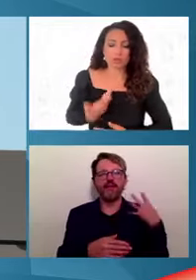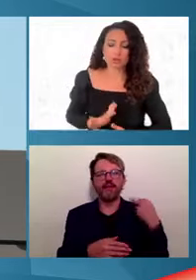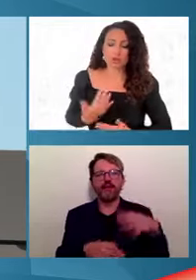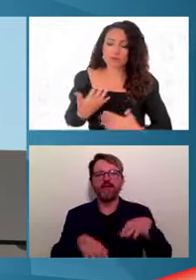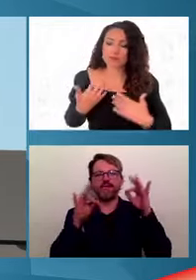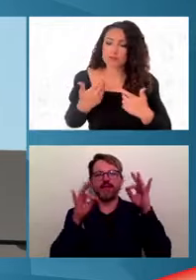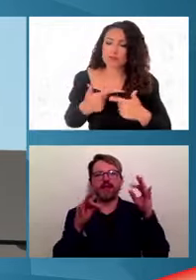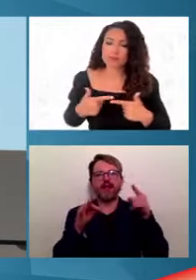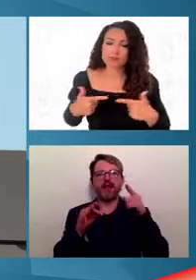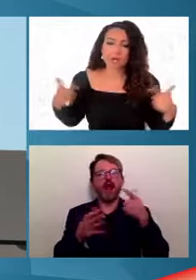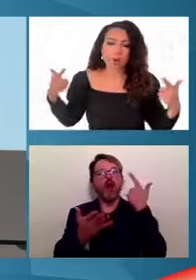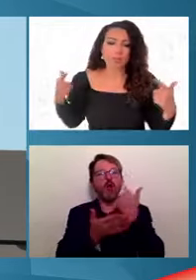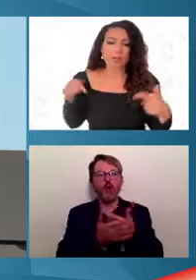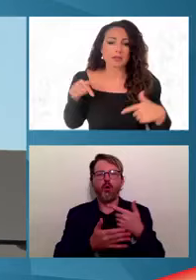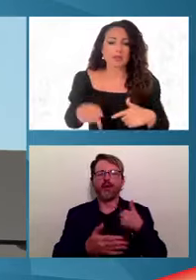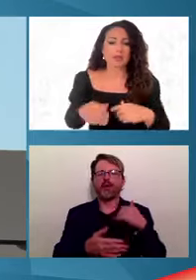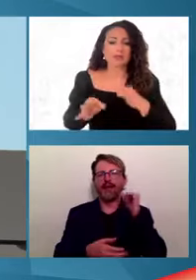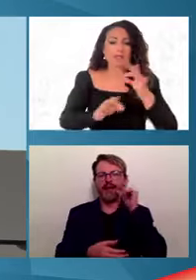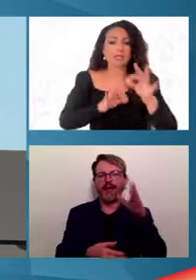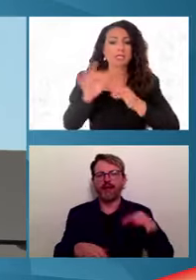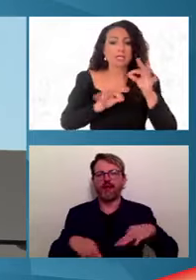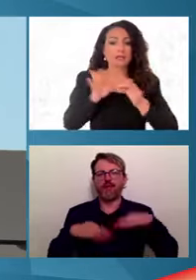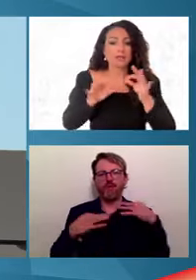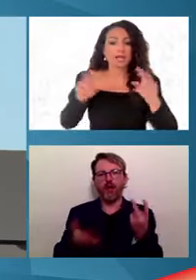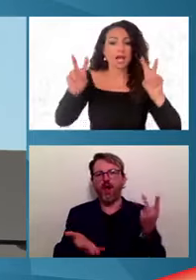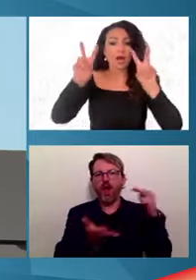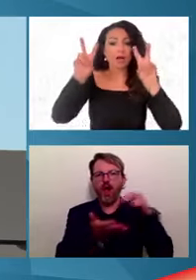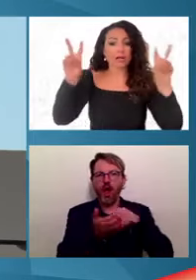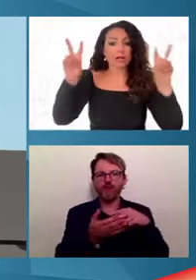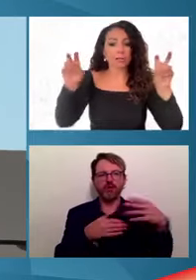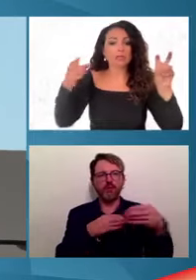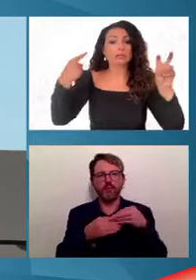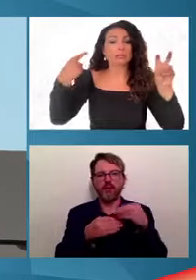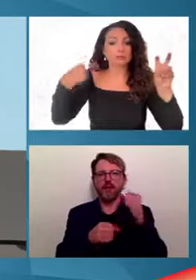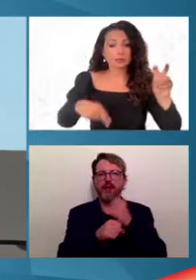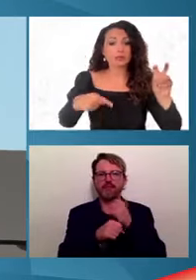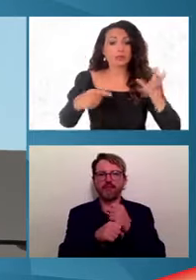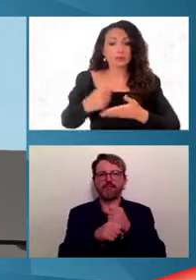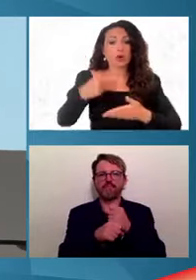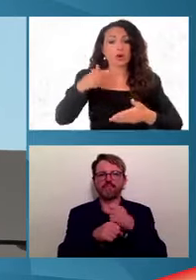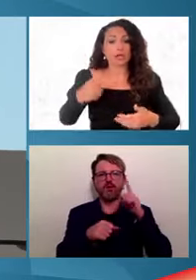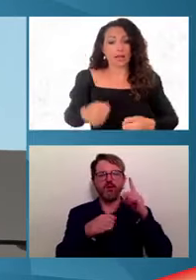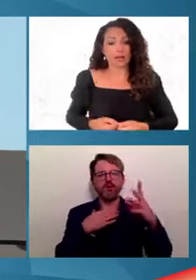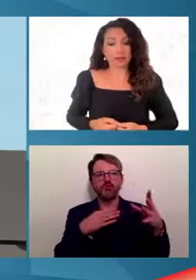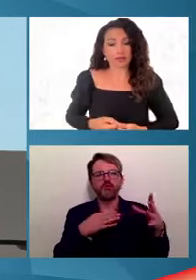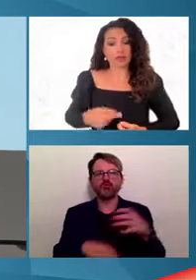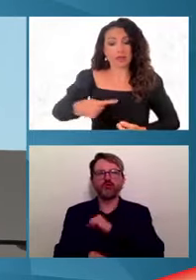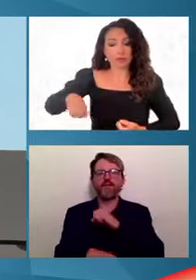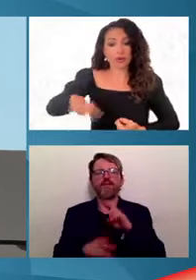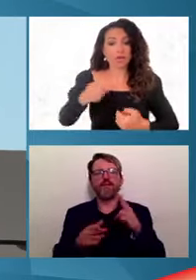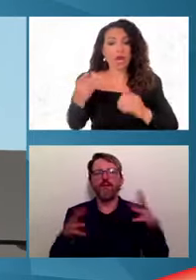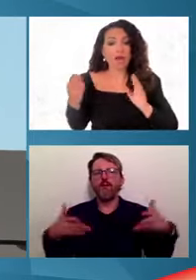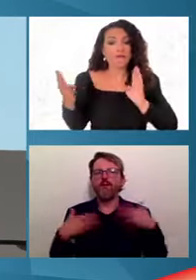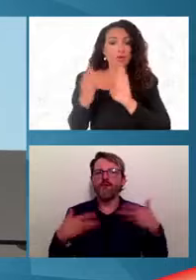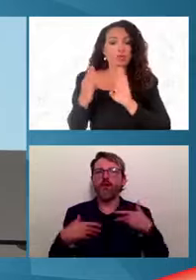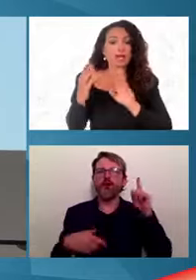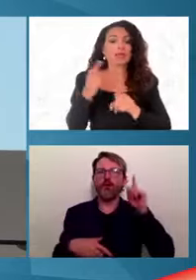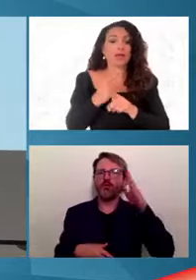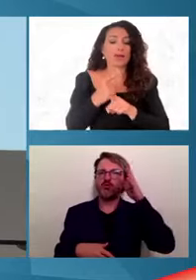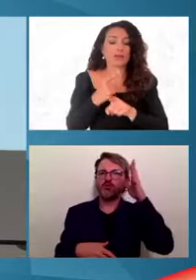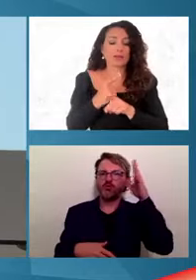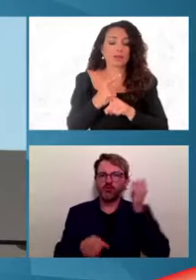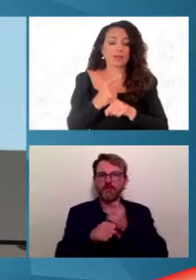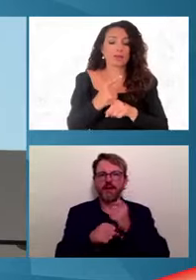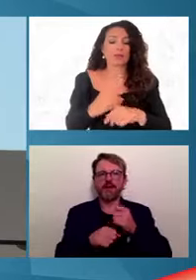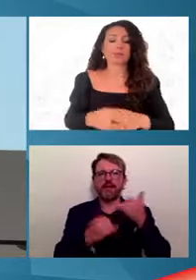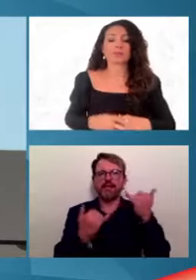sich, jeden Tag in der Früh aufzustehen, gemeinsam Dinge zu schaffen und zu tun, weil es Freude macht und Zukunft stiftet. In diesem Sinne, jetzt